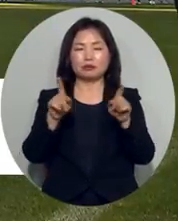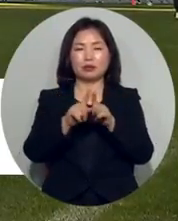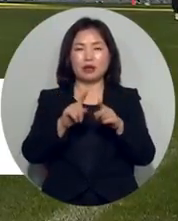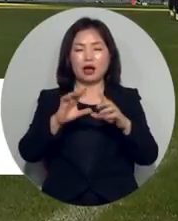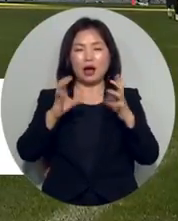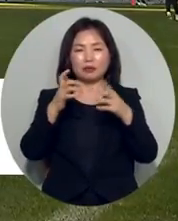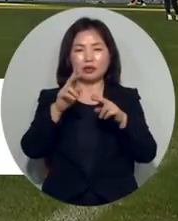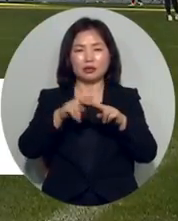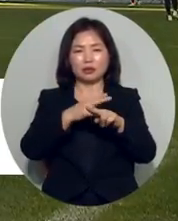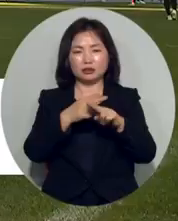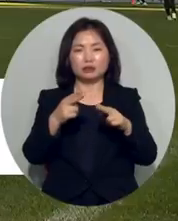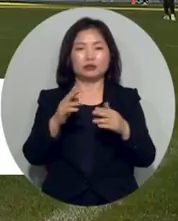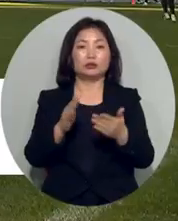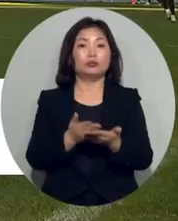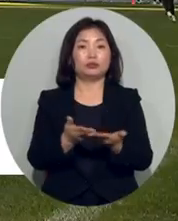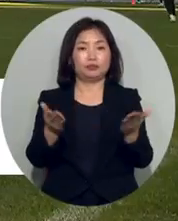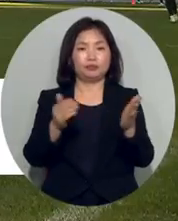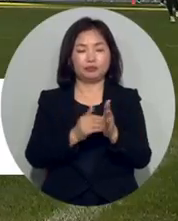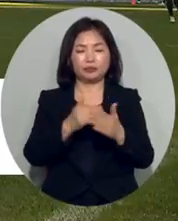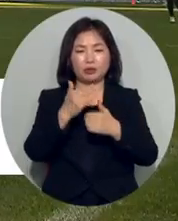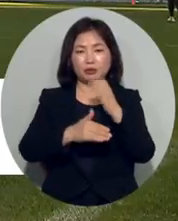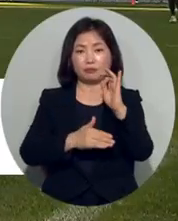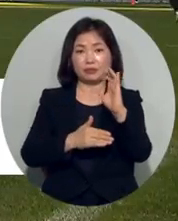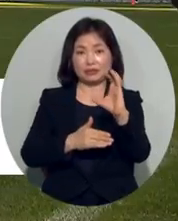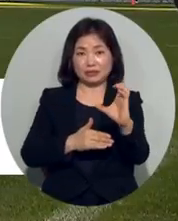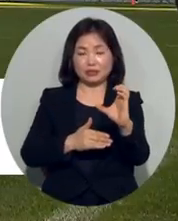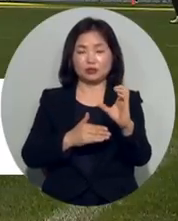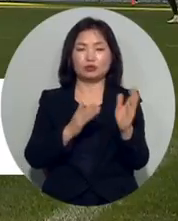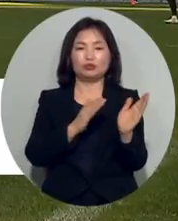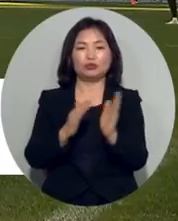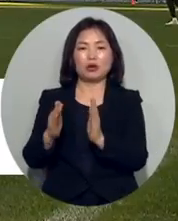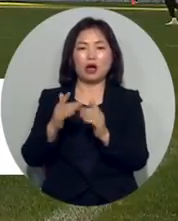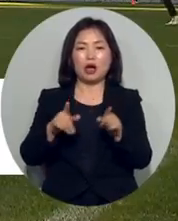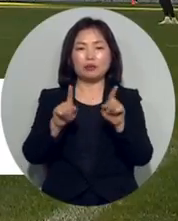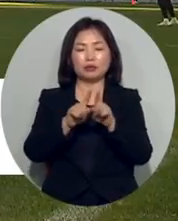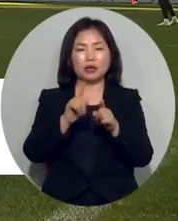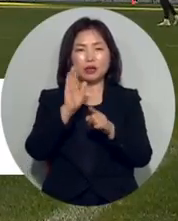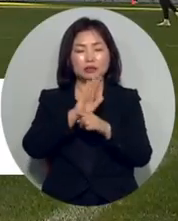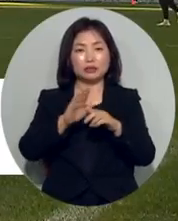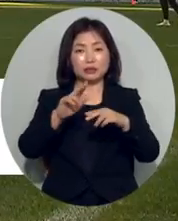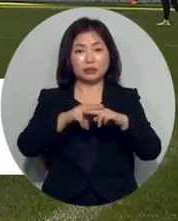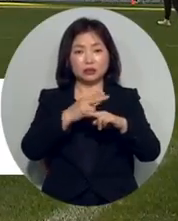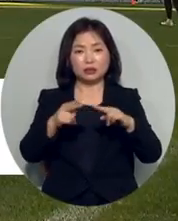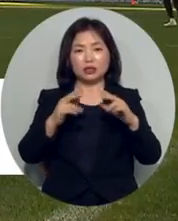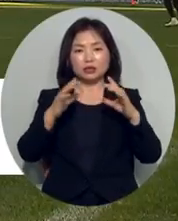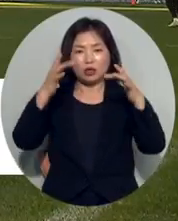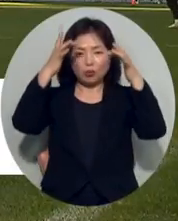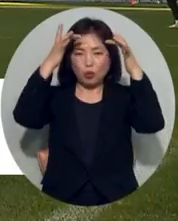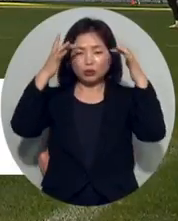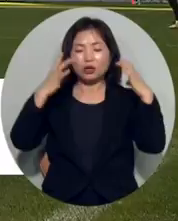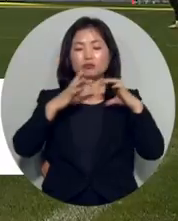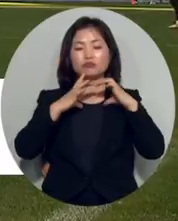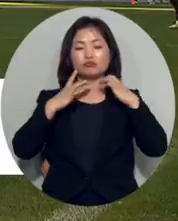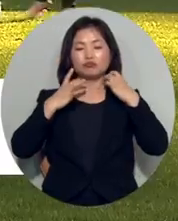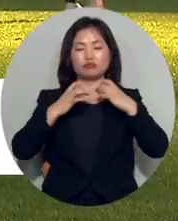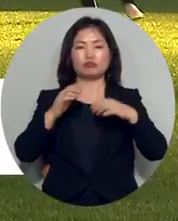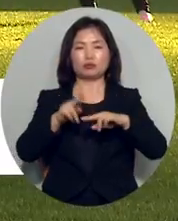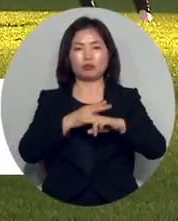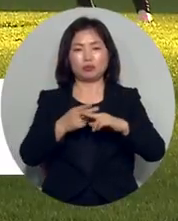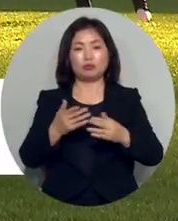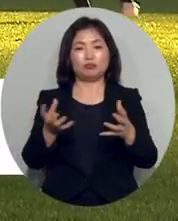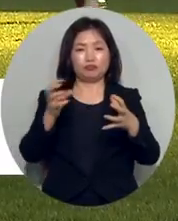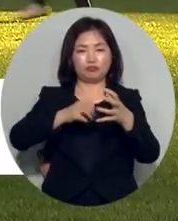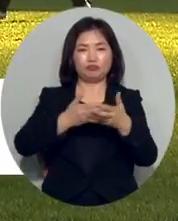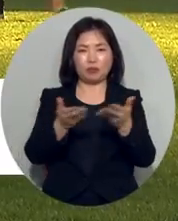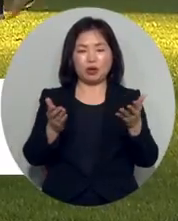키트를 전달했습니다 대구 fc 가 준비한 이번 함께 하늘 키트는 털모자와 낵 워머 등으로 구성됐으며